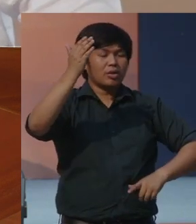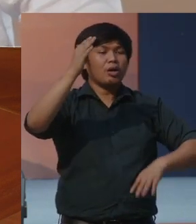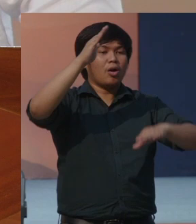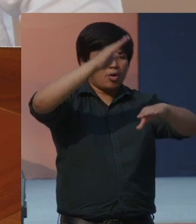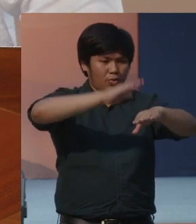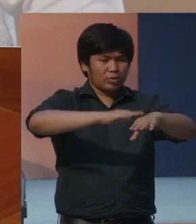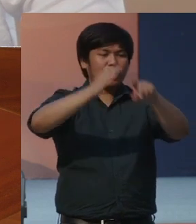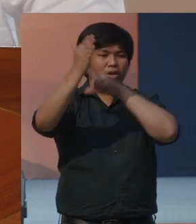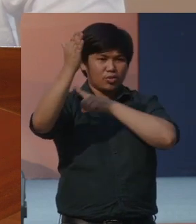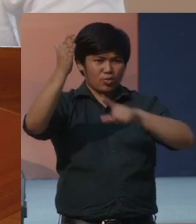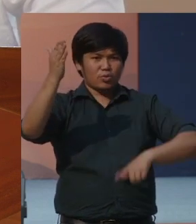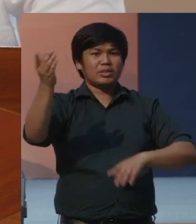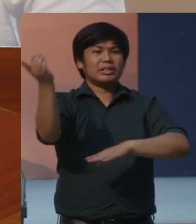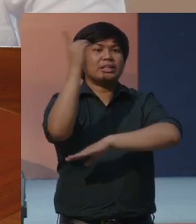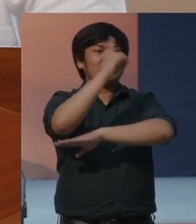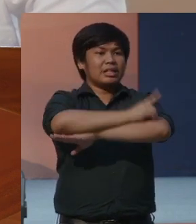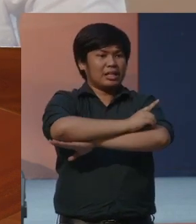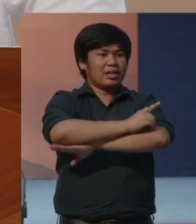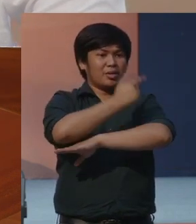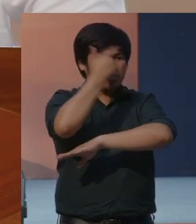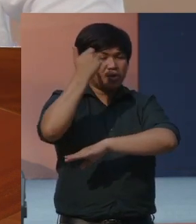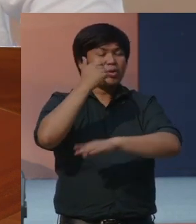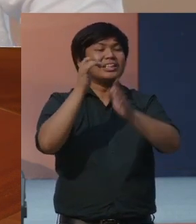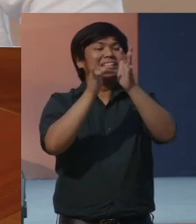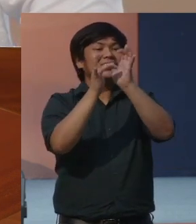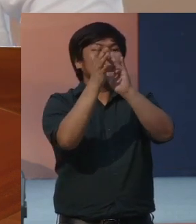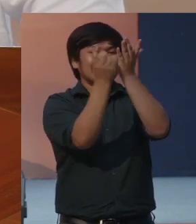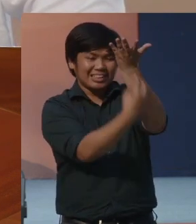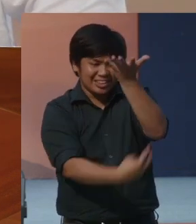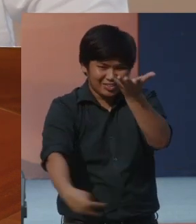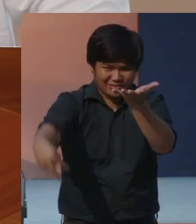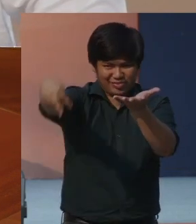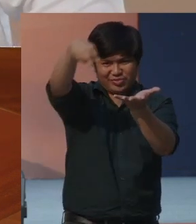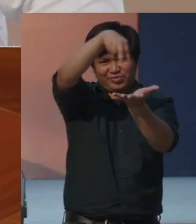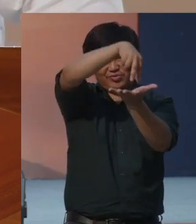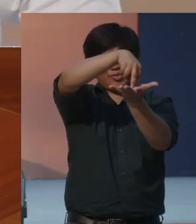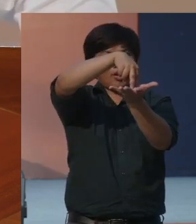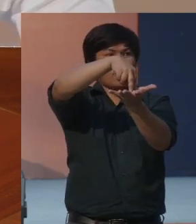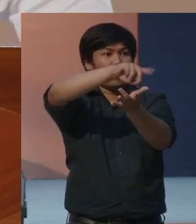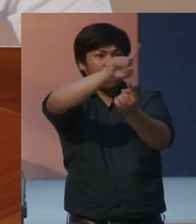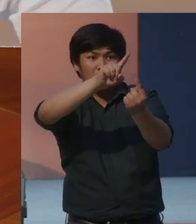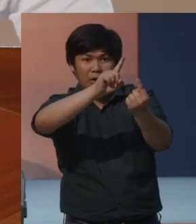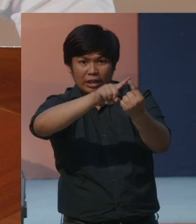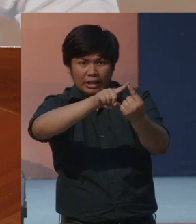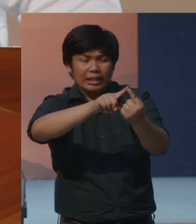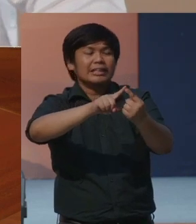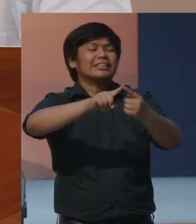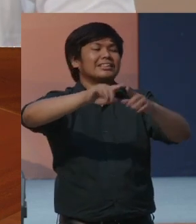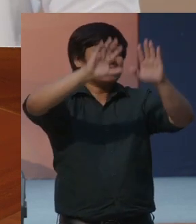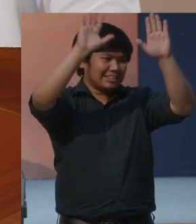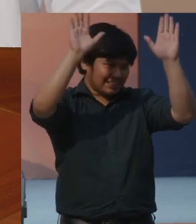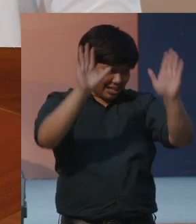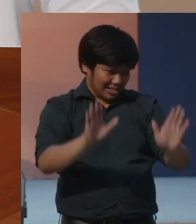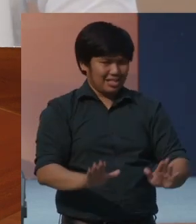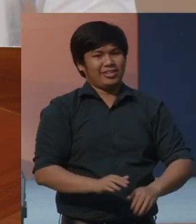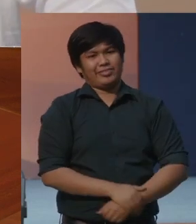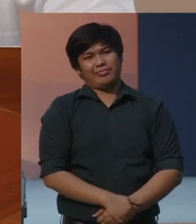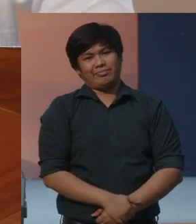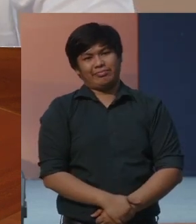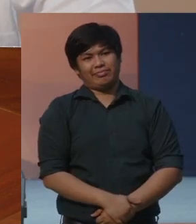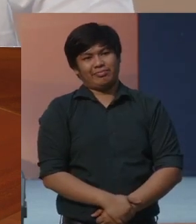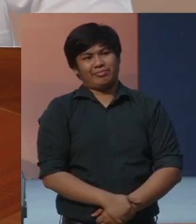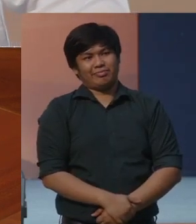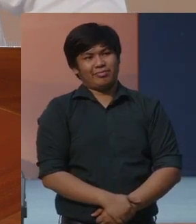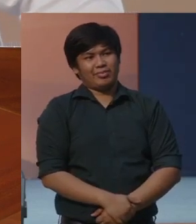Bakit? Sapagkat Sunday po siya bumangon sa mga patay. So every worship service, mga kapatid, ay